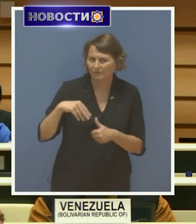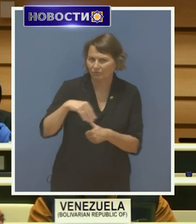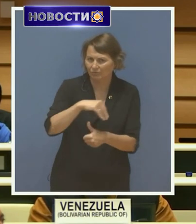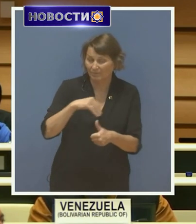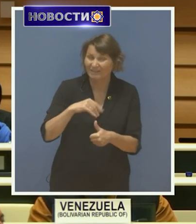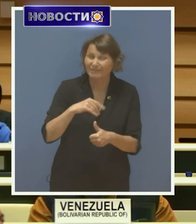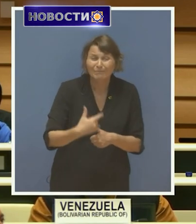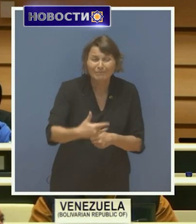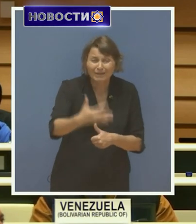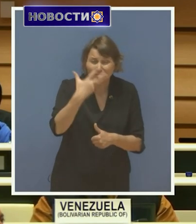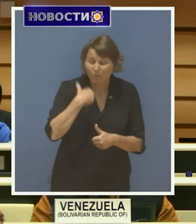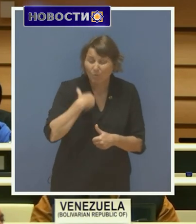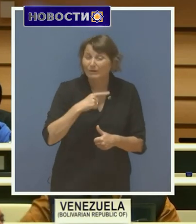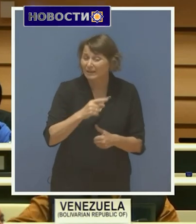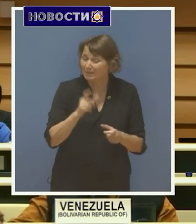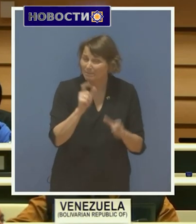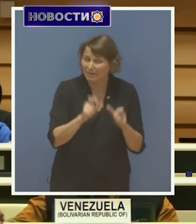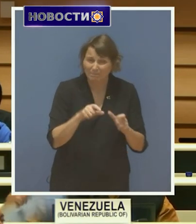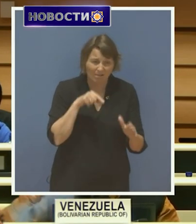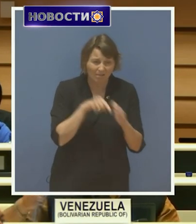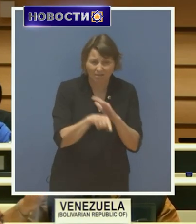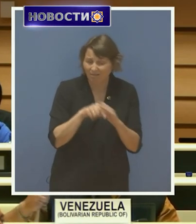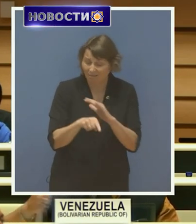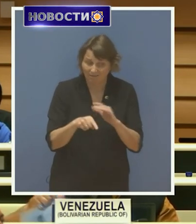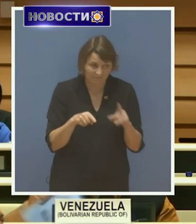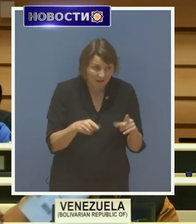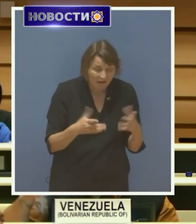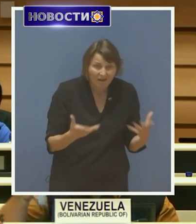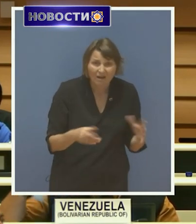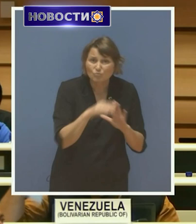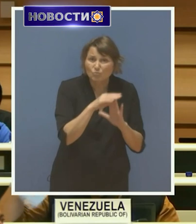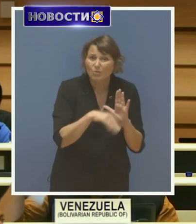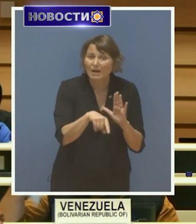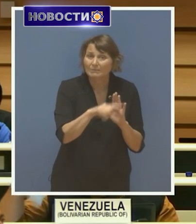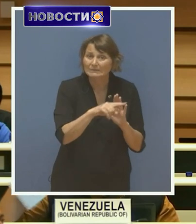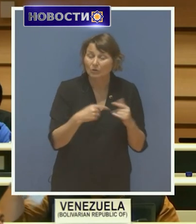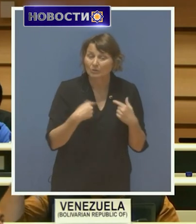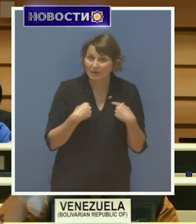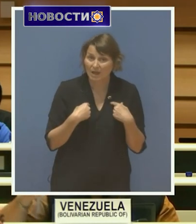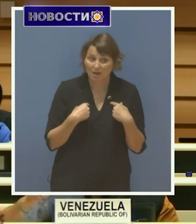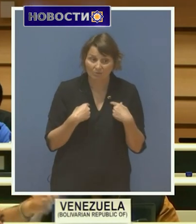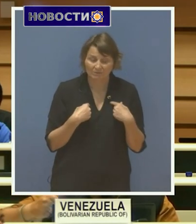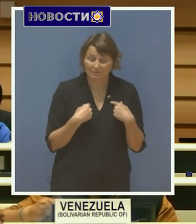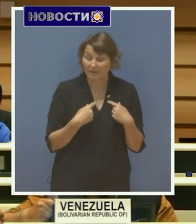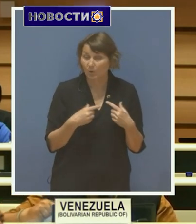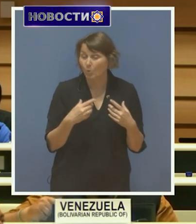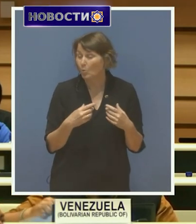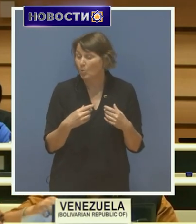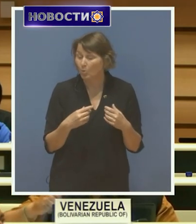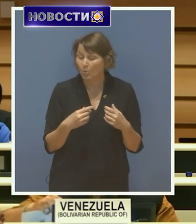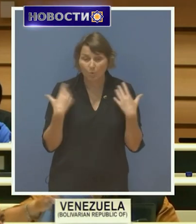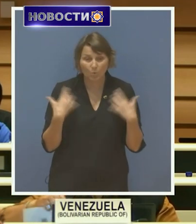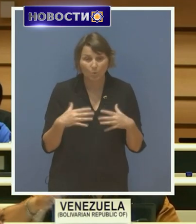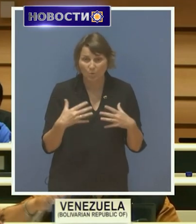языка. Без учета оккупации земель, как фактора искоренения, который оставляет след на нашем языковом самовыражении. Глобальный план